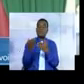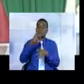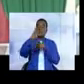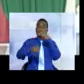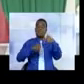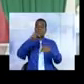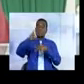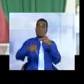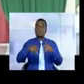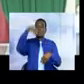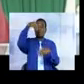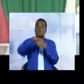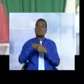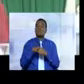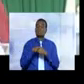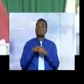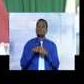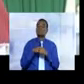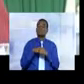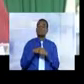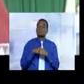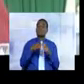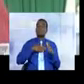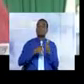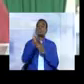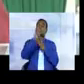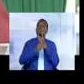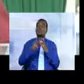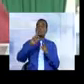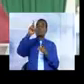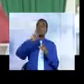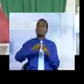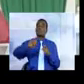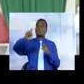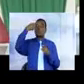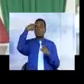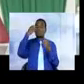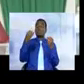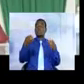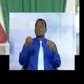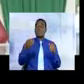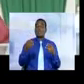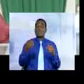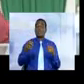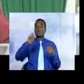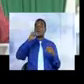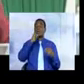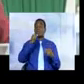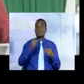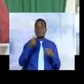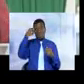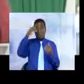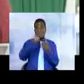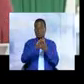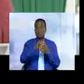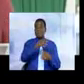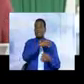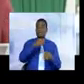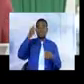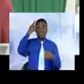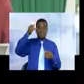publics, dans le cadre de mon programme de gouvernement. Beaucoup n'y avaient pas cru et pensaient